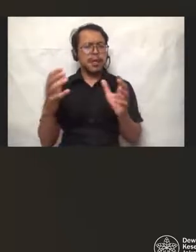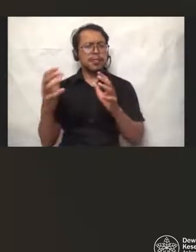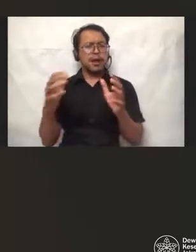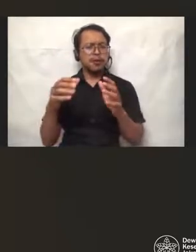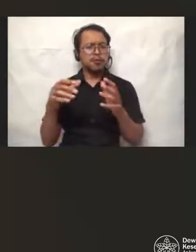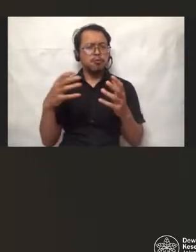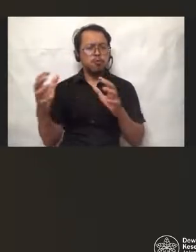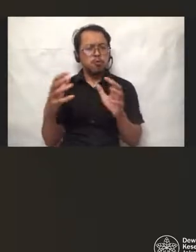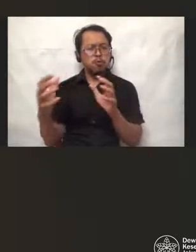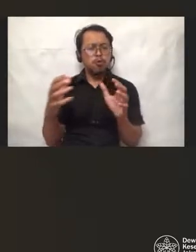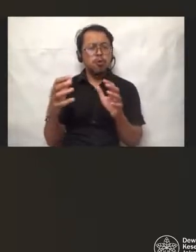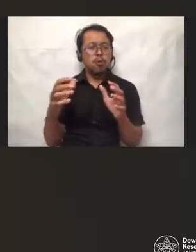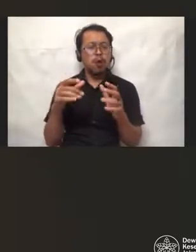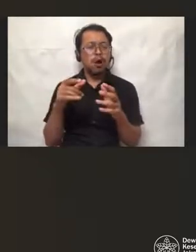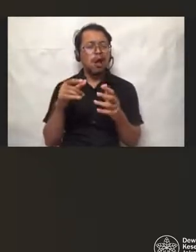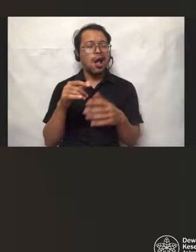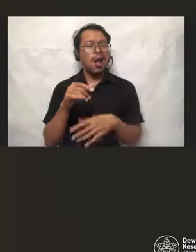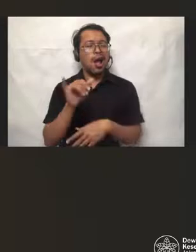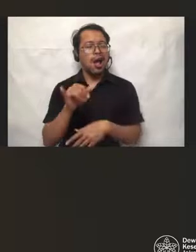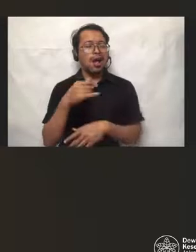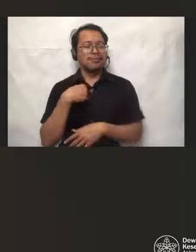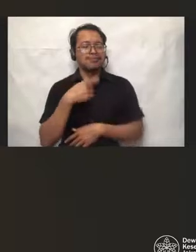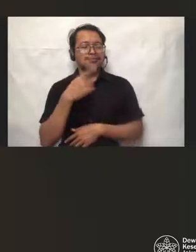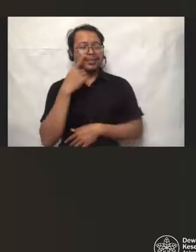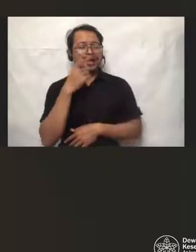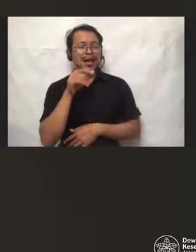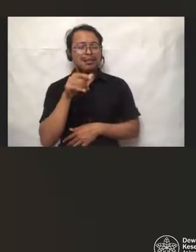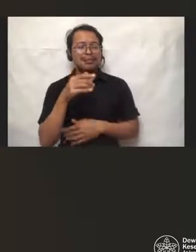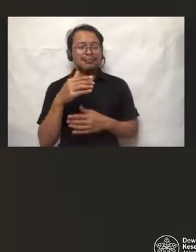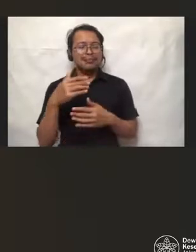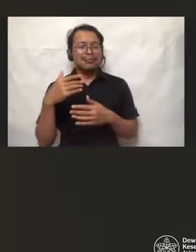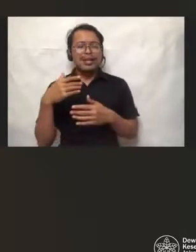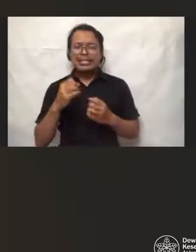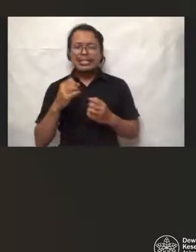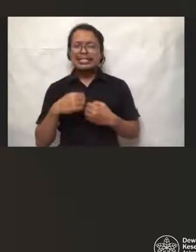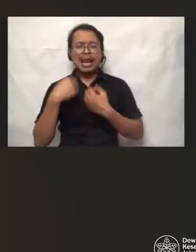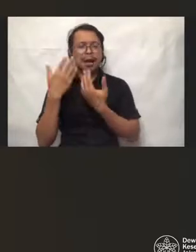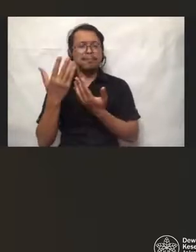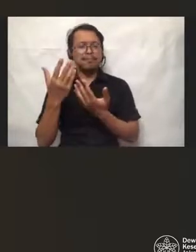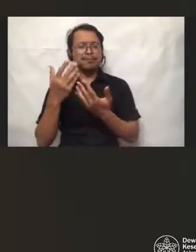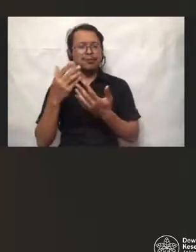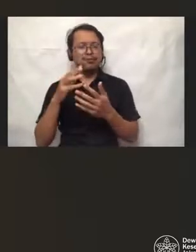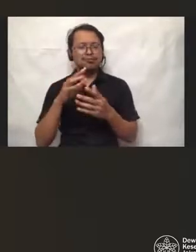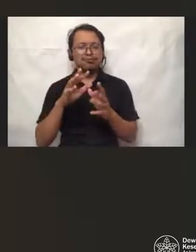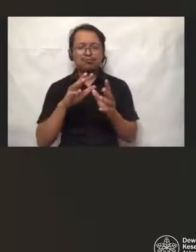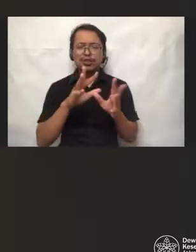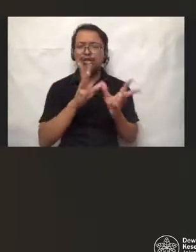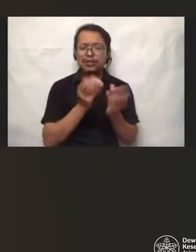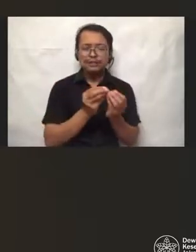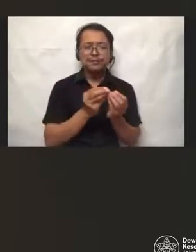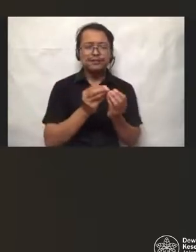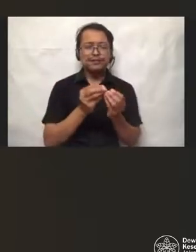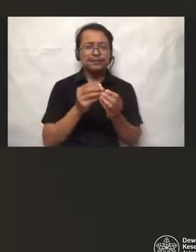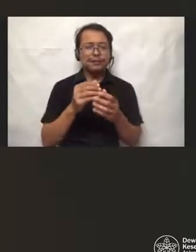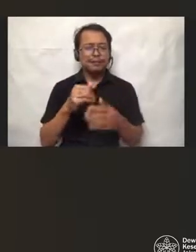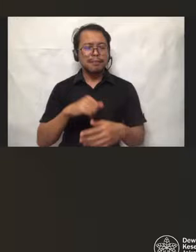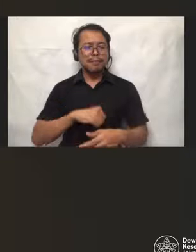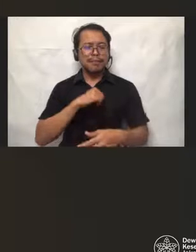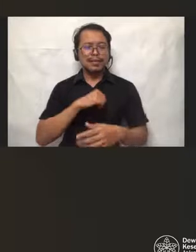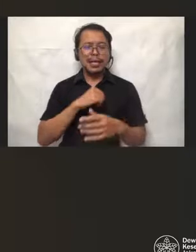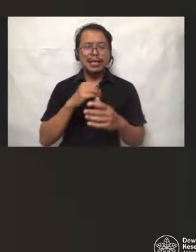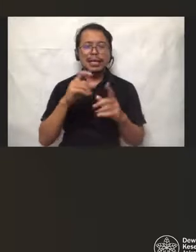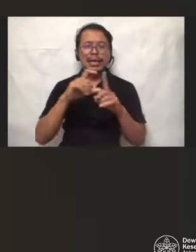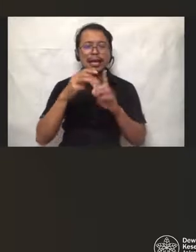meyakinkan saya bahwa ajaran Islam memang sejalan dengan humanisme, inklusivisme, kebangsaan, demokrasi,